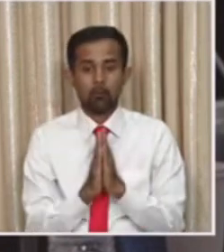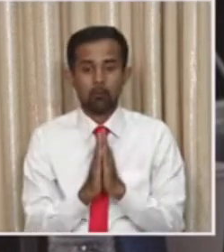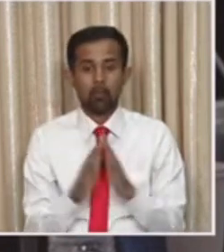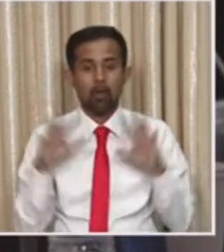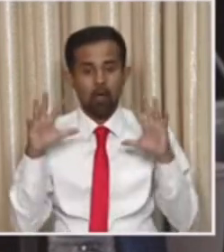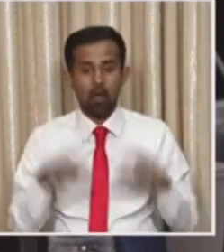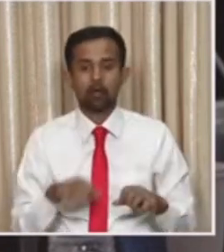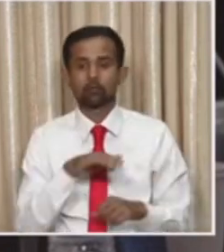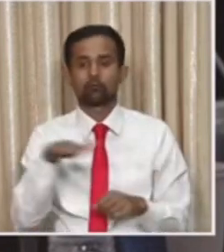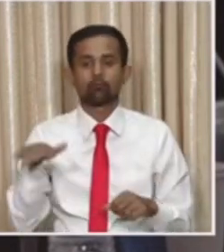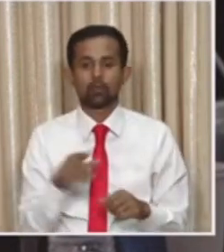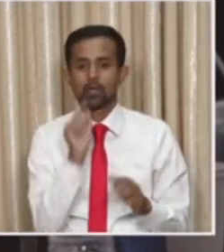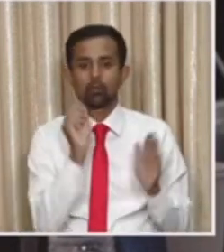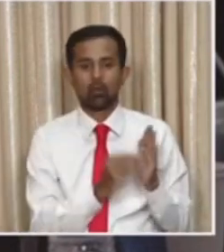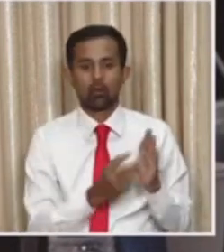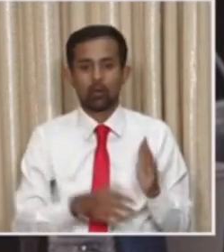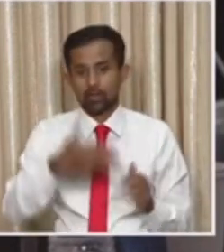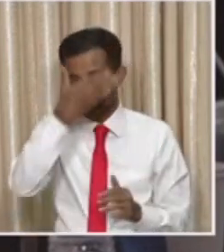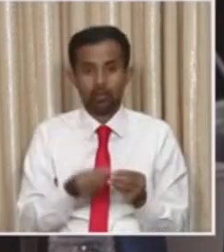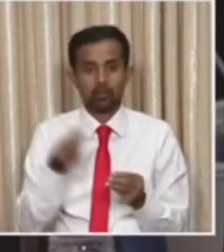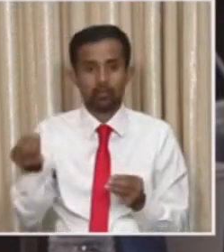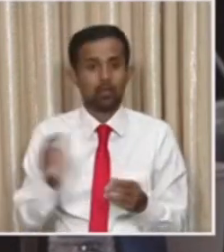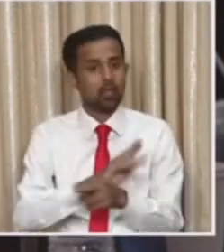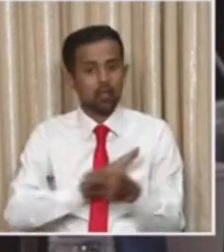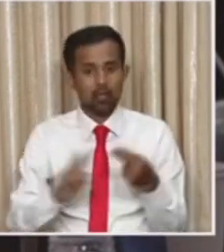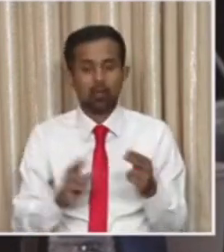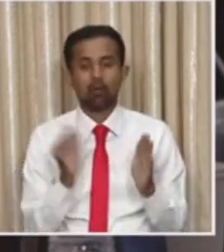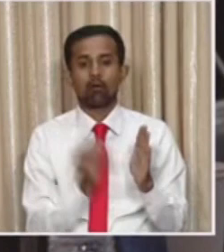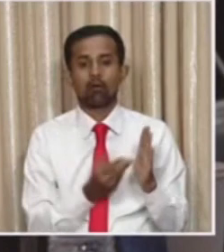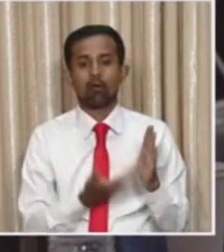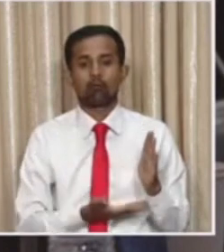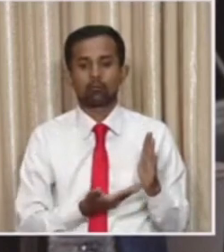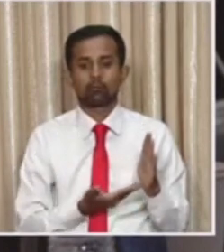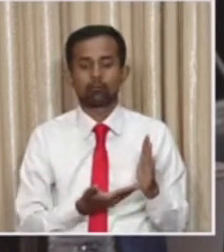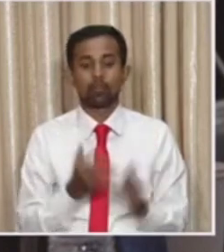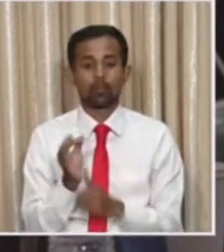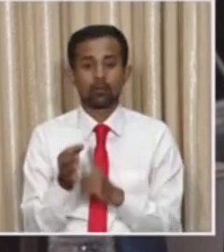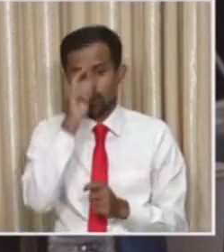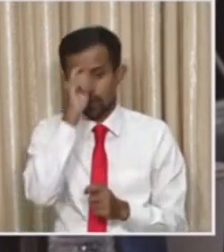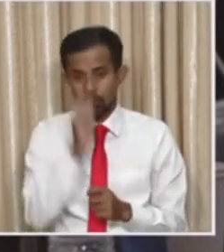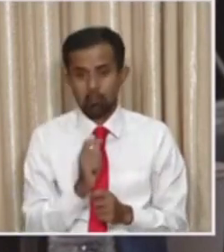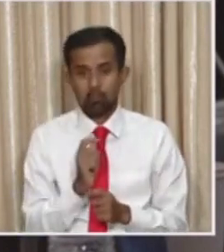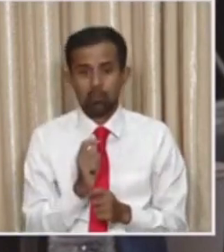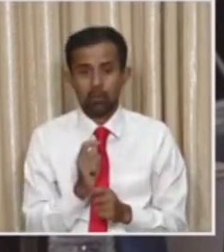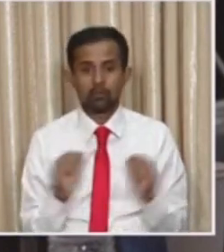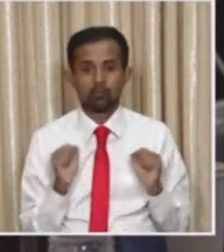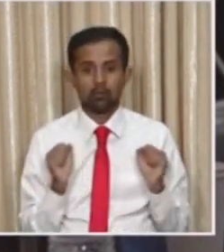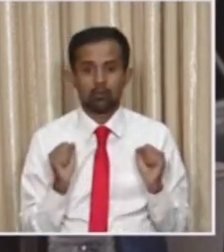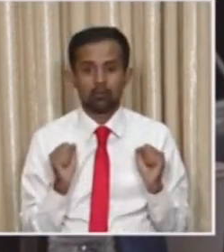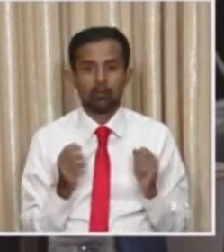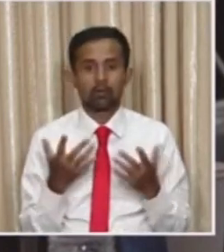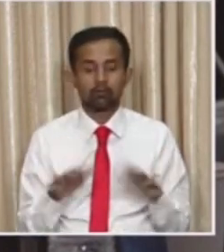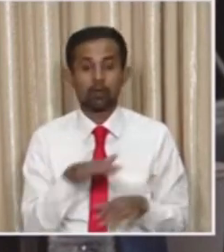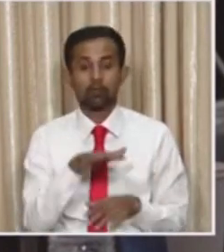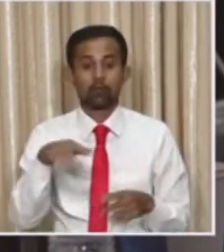அங்கே தமிழர்களுக்கு அதை வழங்கக்கூடாது என்று சொல்லியும் ஒரு கடிதம் எழுதியிருக்கின்றார். நடுநடுங்கி போன ஜனாதிபதி அவர்கள் அந்த காணிகள் யாருக்கும் வழங்கப்படாது